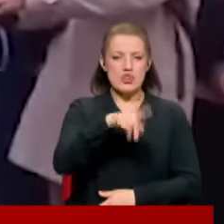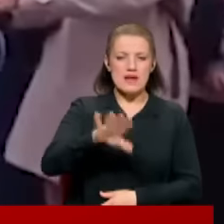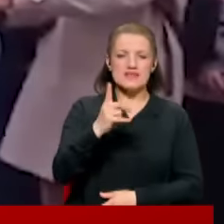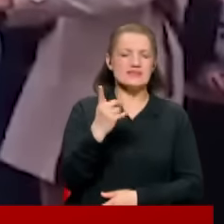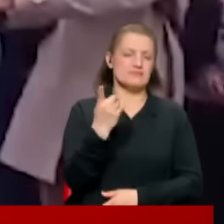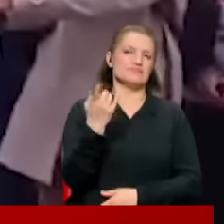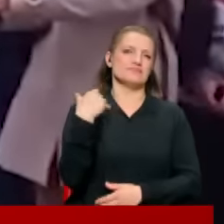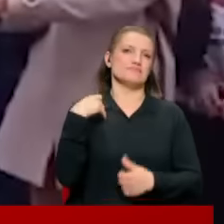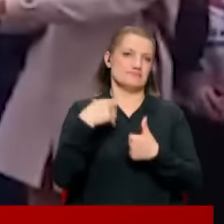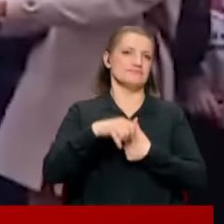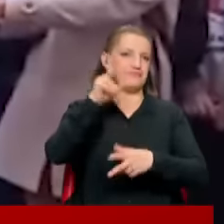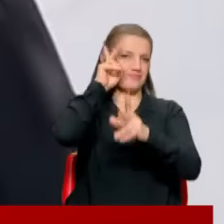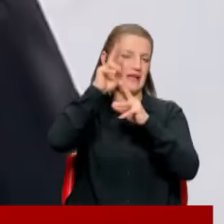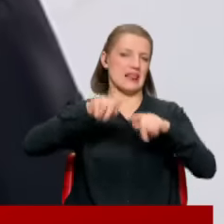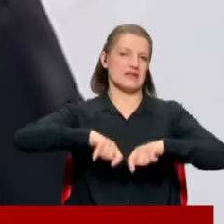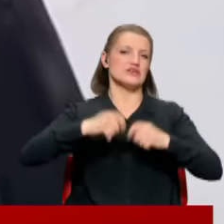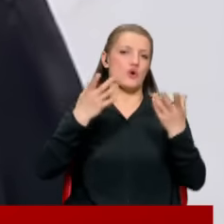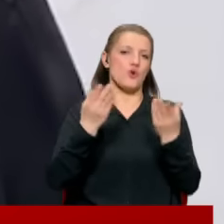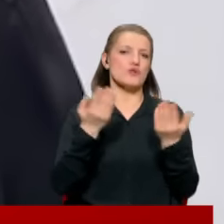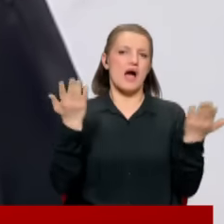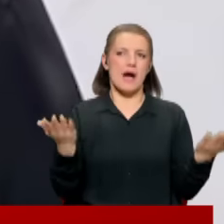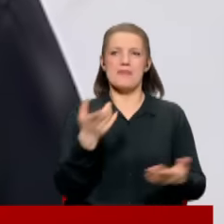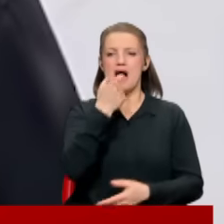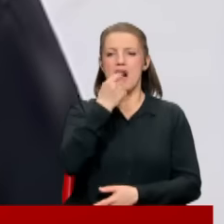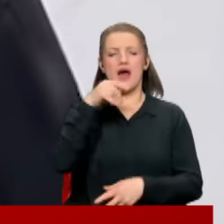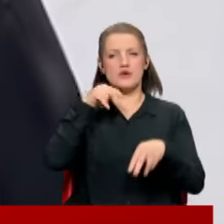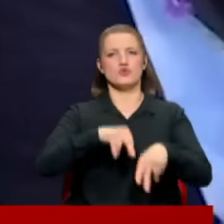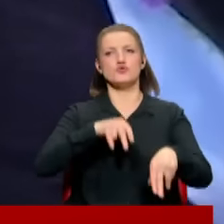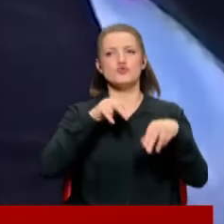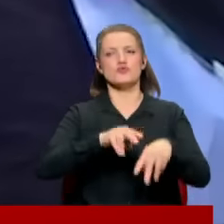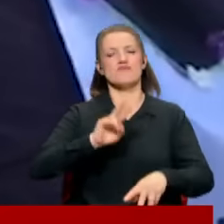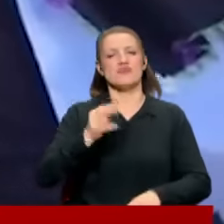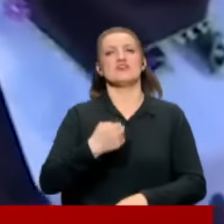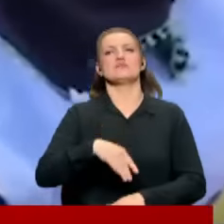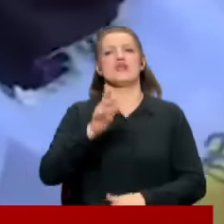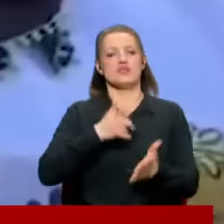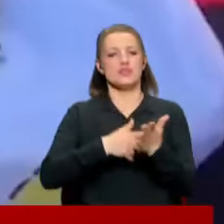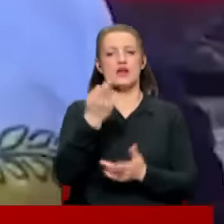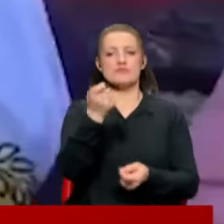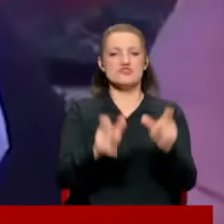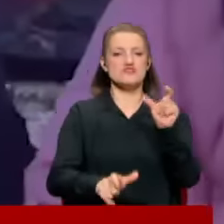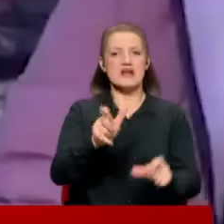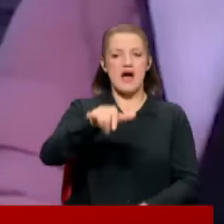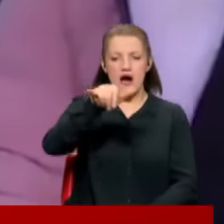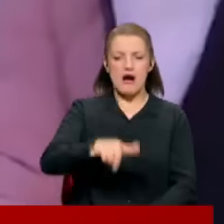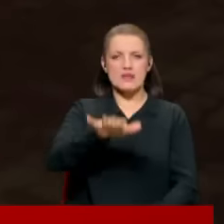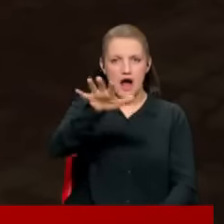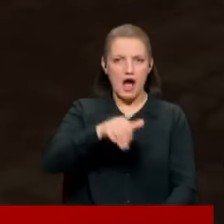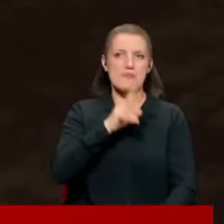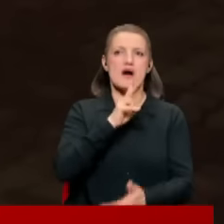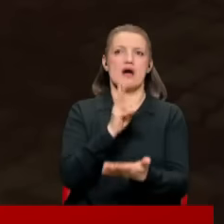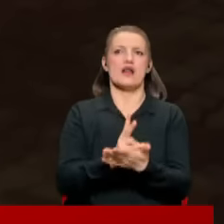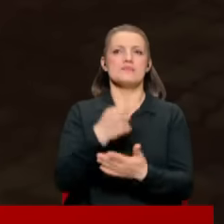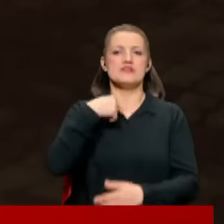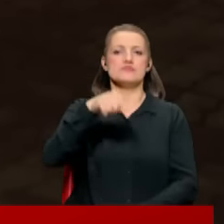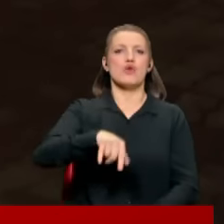bir kez daha hayal kırıklığına uğrattı ama Ankara yürüyüşünden vazgeçmediler. Tarım işçileri haklarını almaya kararlı. Biz